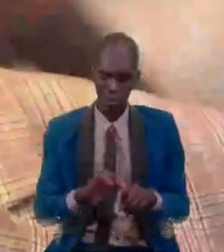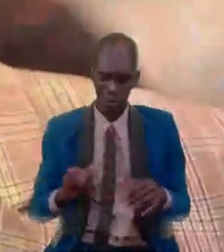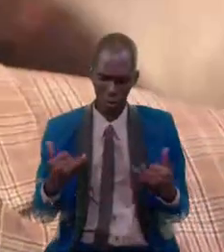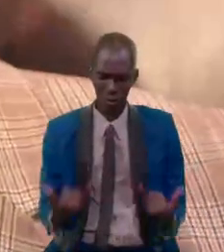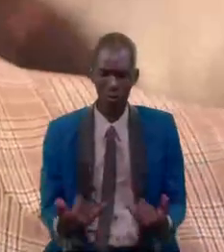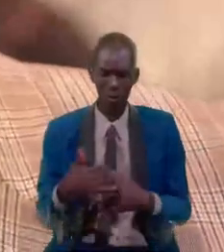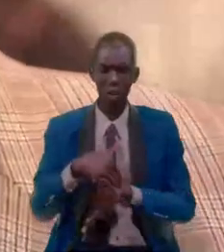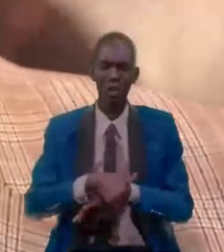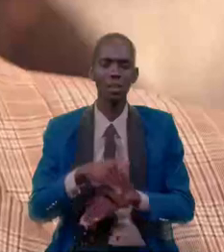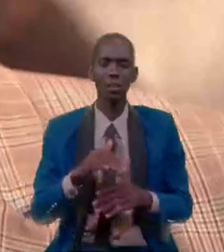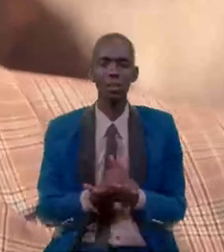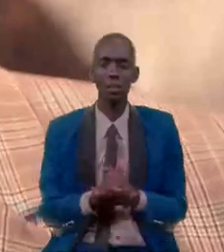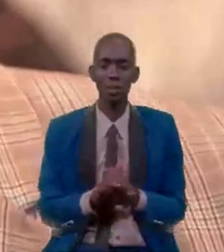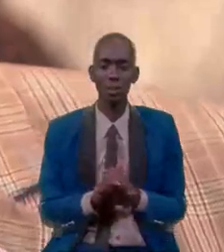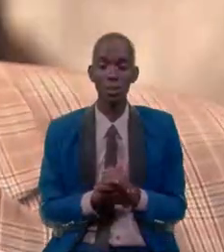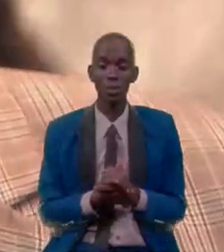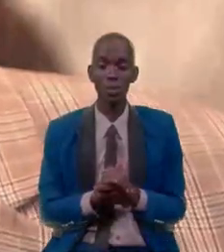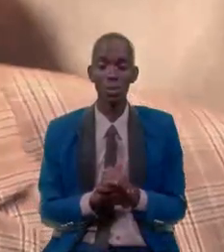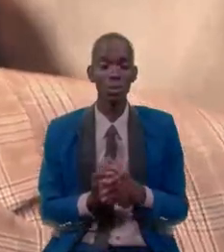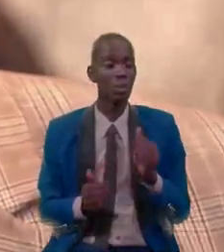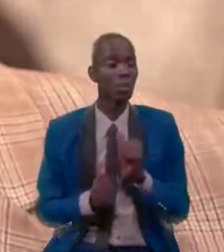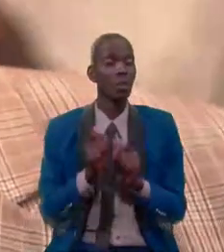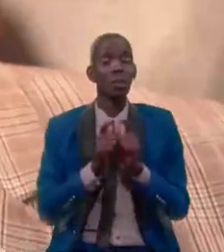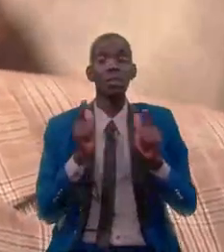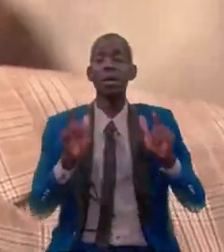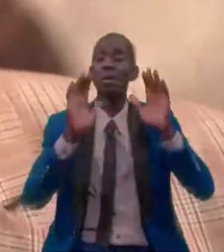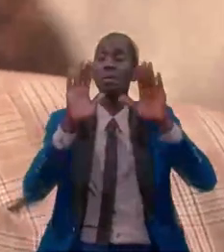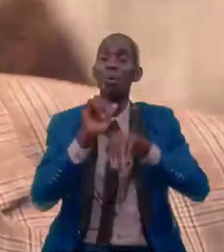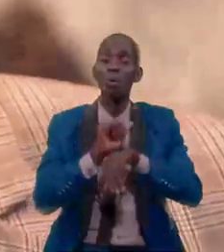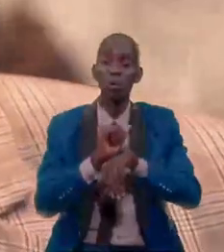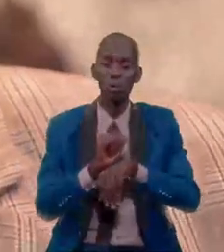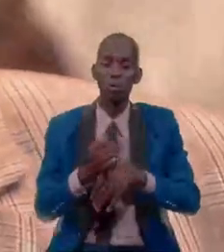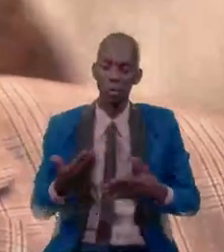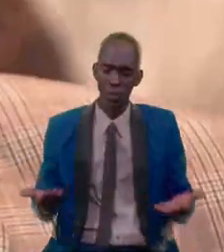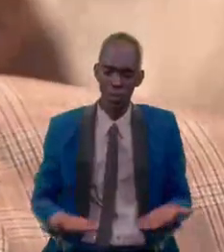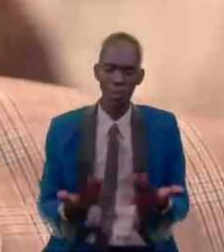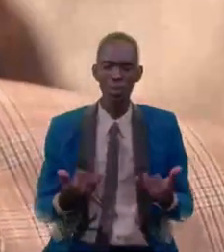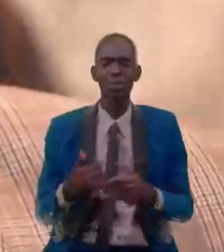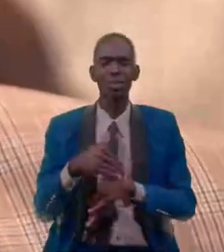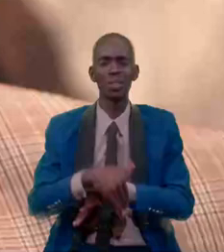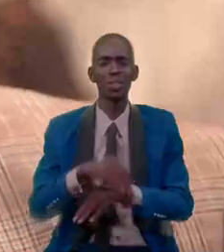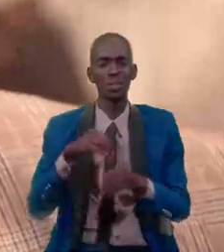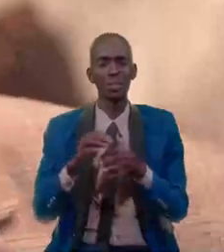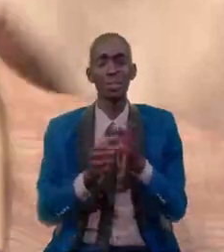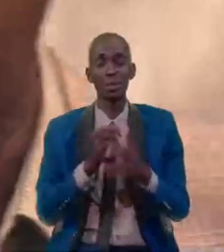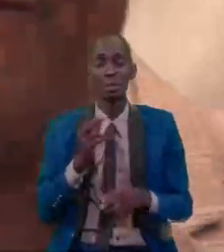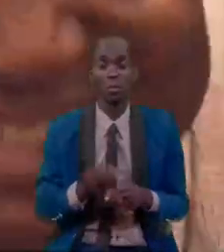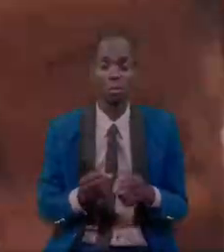que vous n'avez jamais vues sont là ce soir. Les plus grands miracles sont là ce soir.